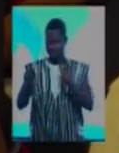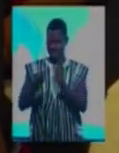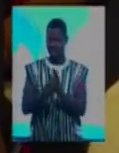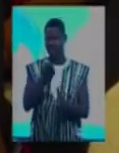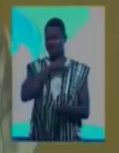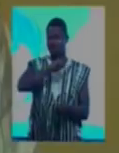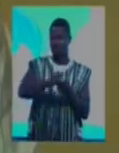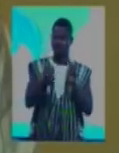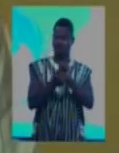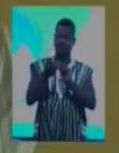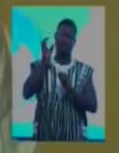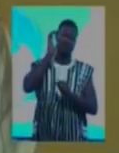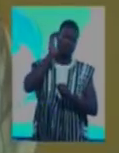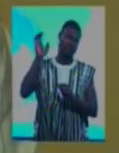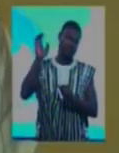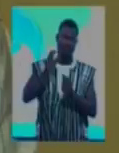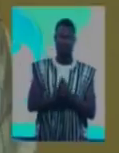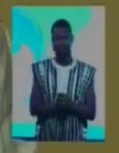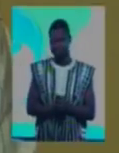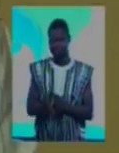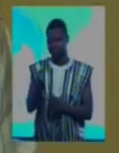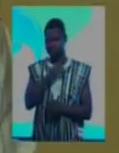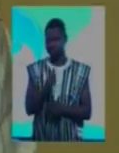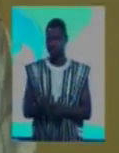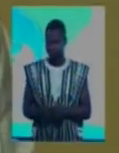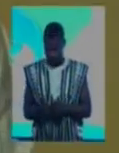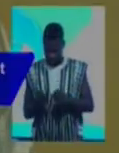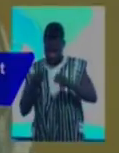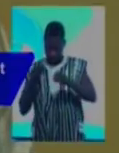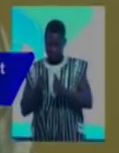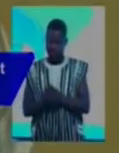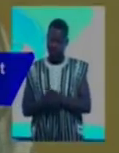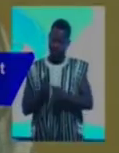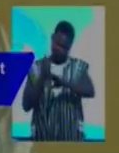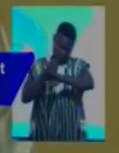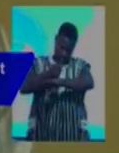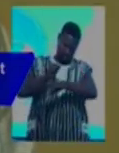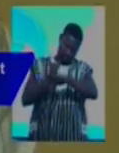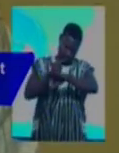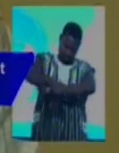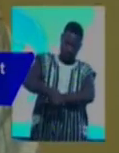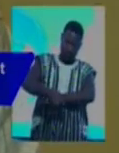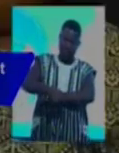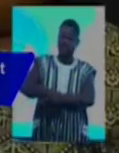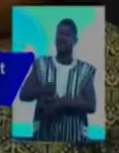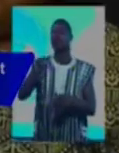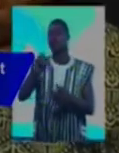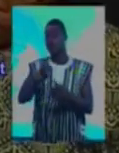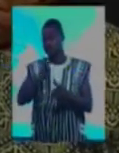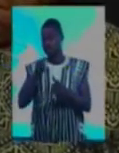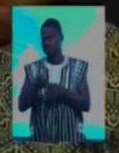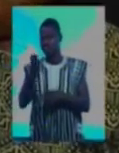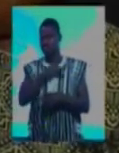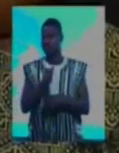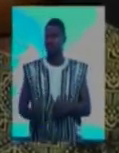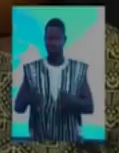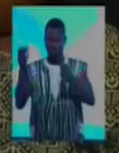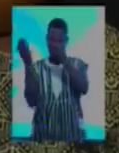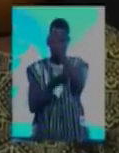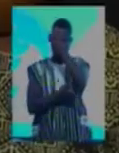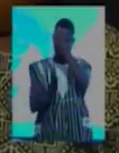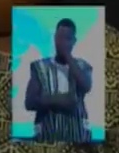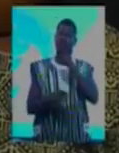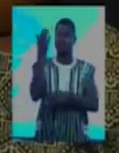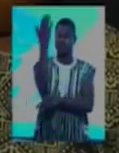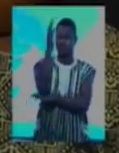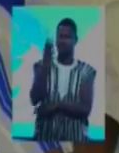changements climatiques. Les pressions anthropiques, notamment le braconnage, les coupes abusives de bois, la pêche et